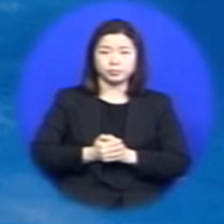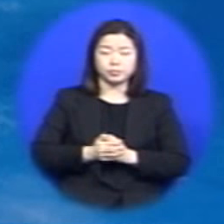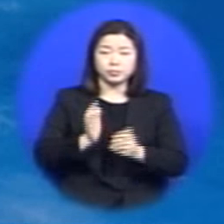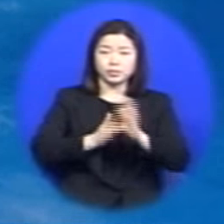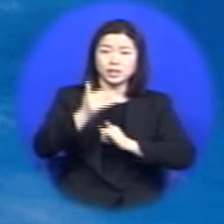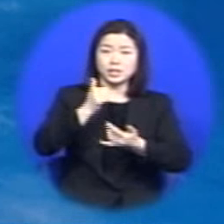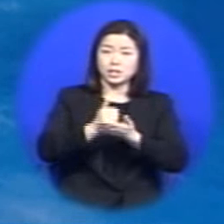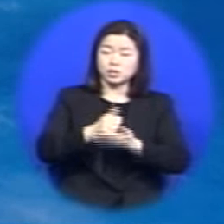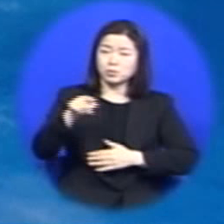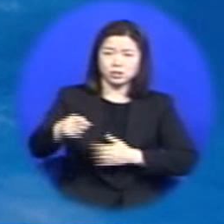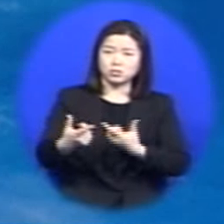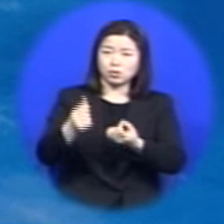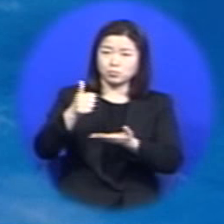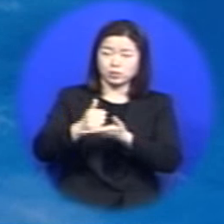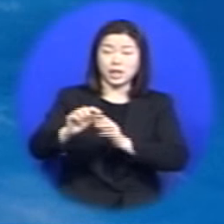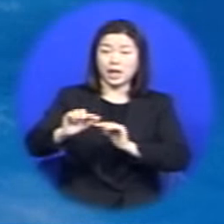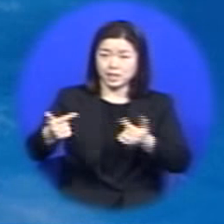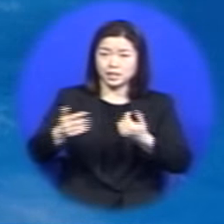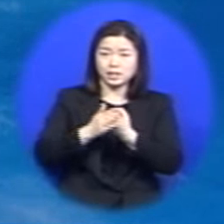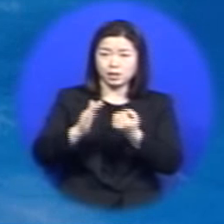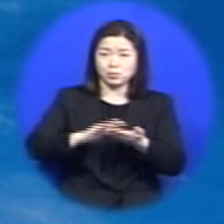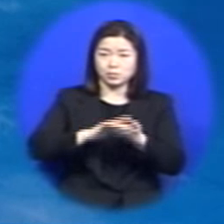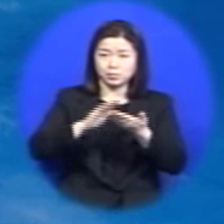예수님이 그런 분이 아니십니까?